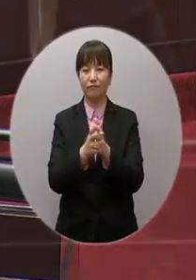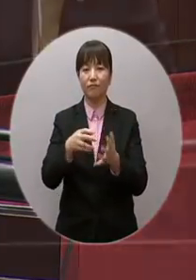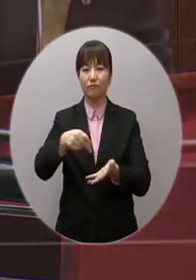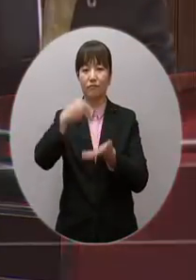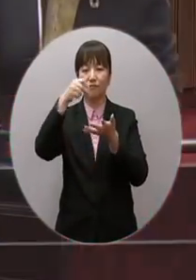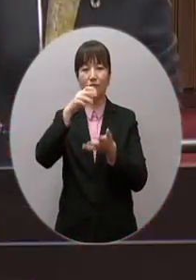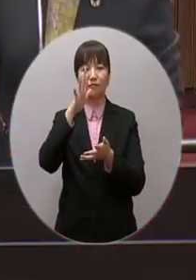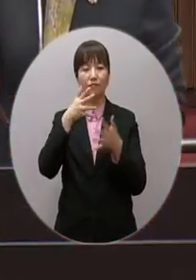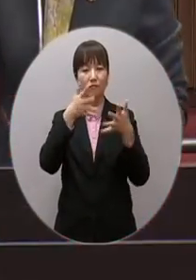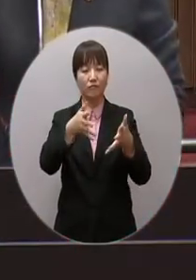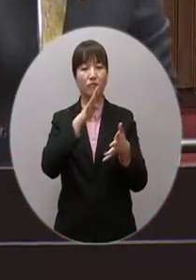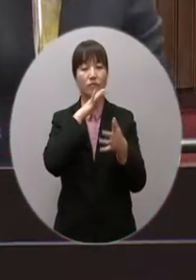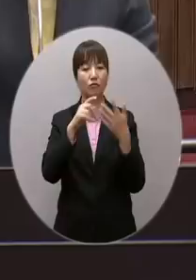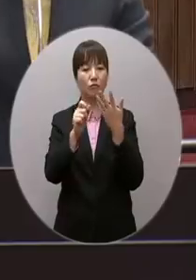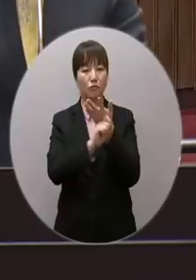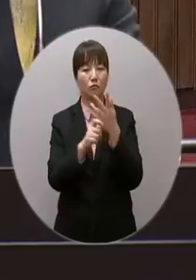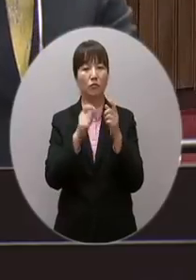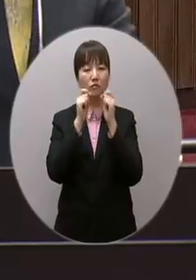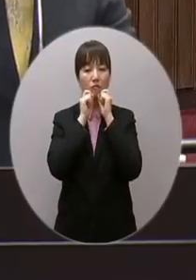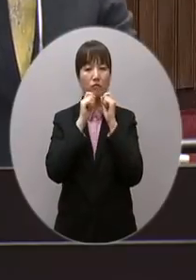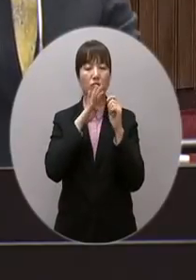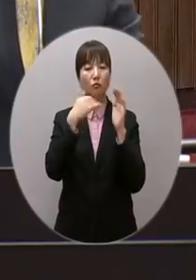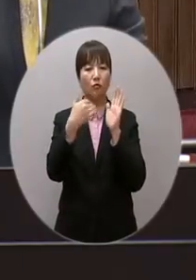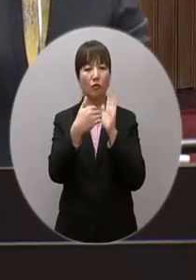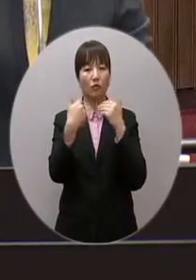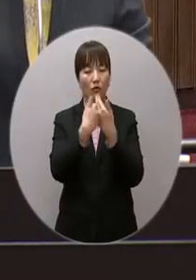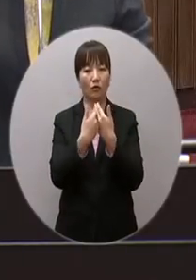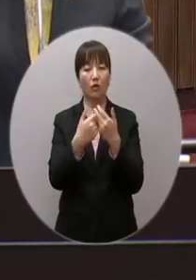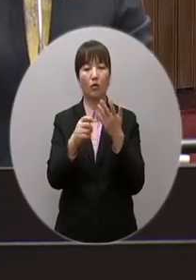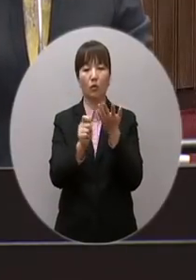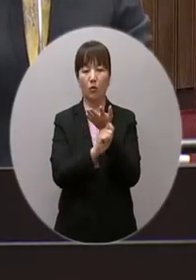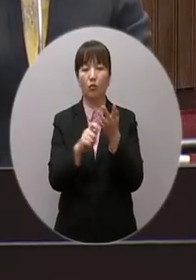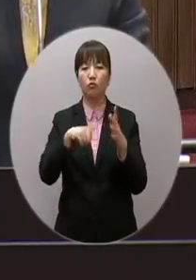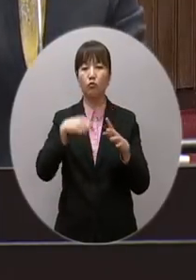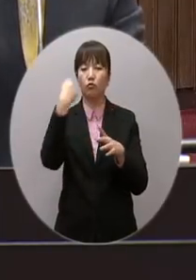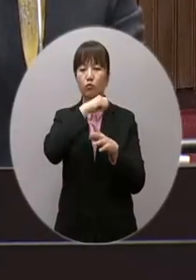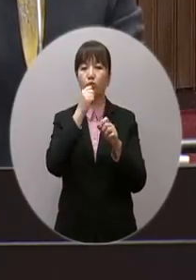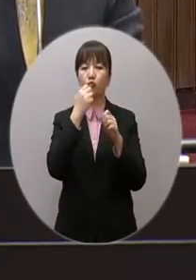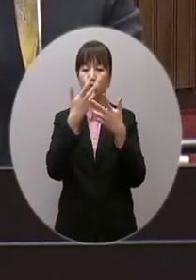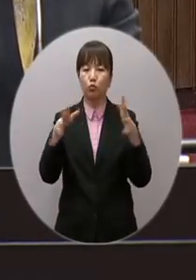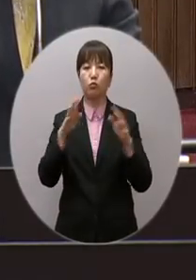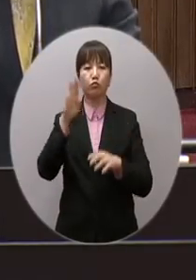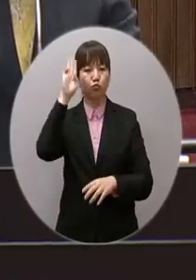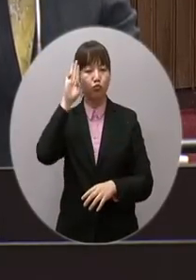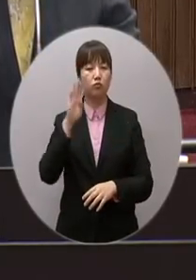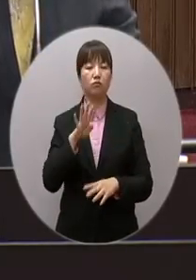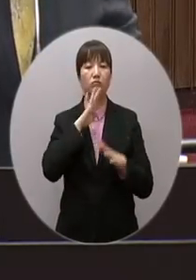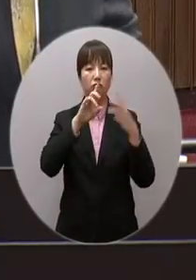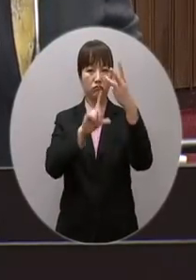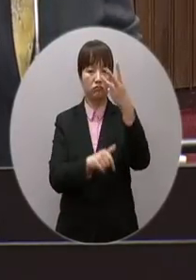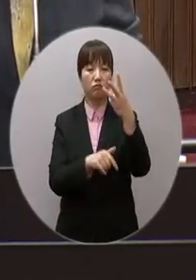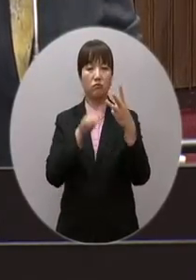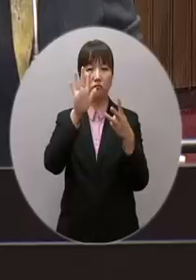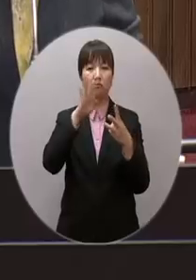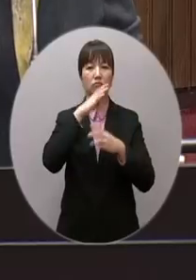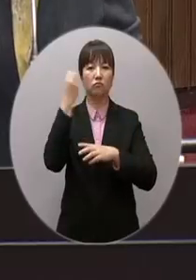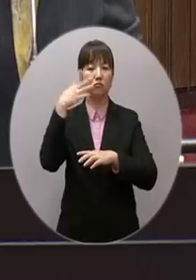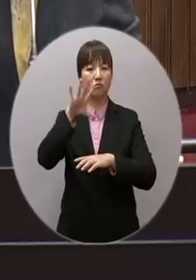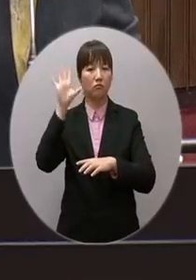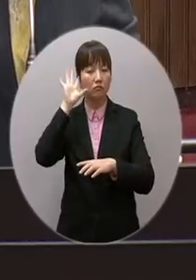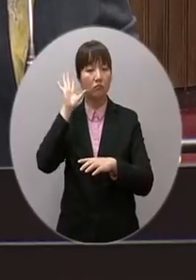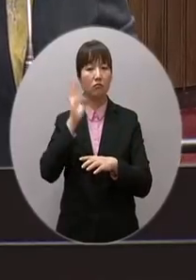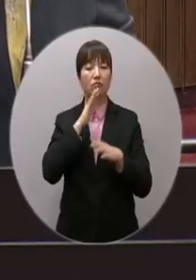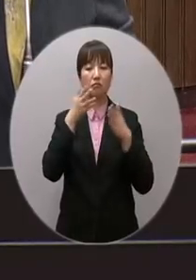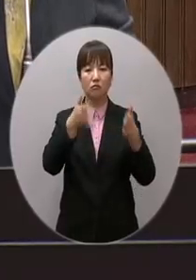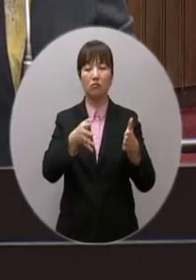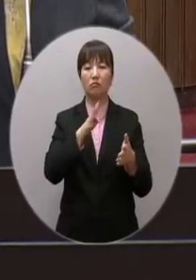就是说对于毒品的戒制，对于反毒的部分，我们国家做了非常多的宣示了哈。三月份的时候，还有一个新闻讲到，